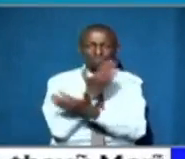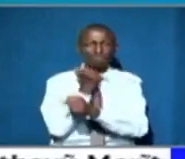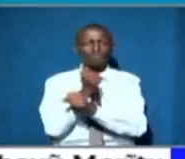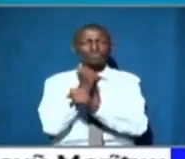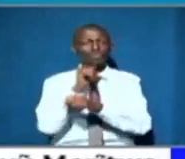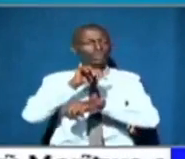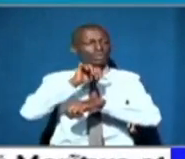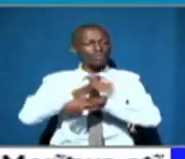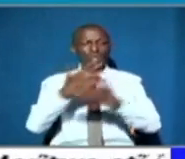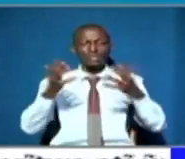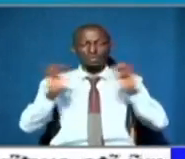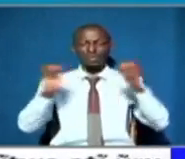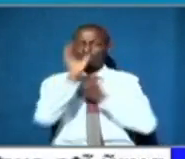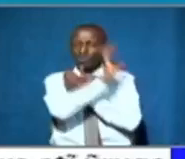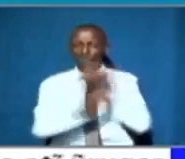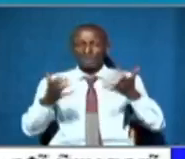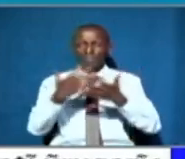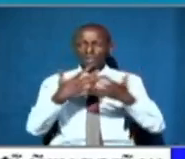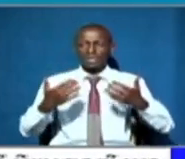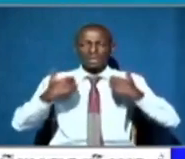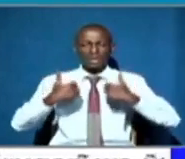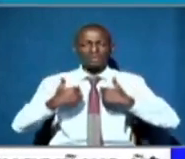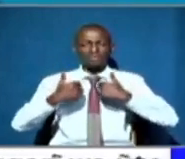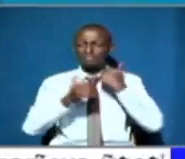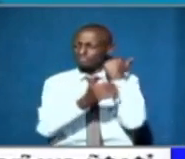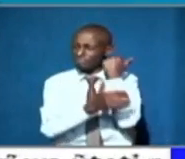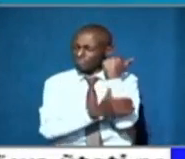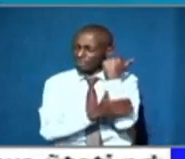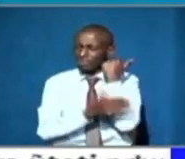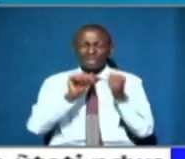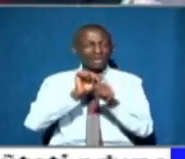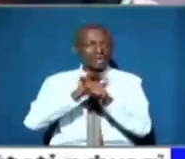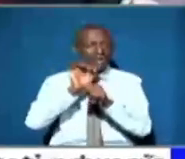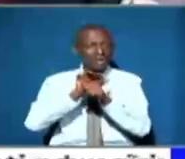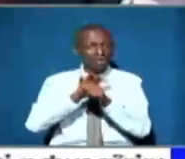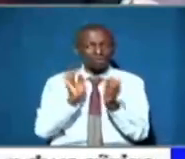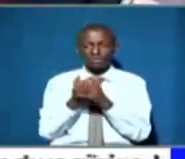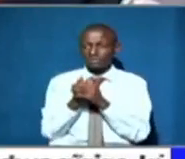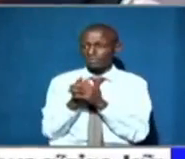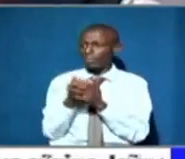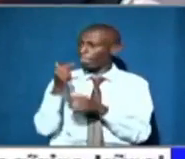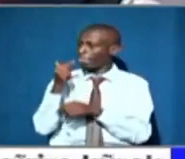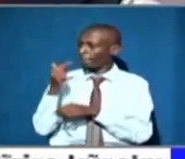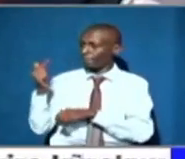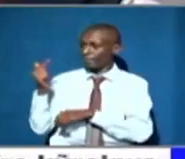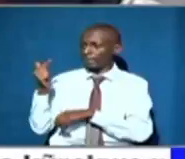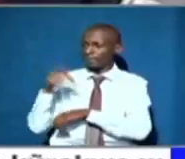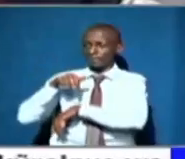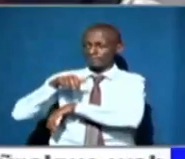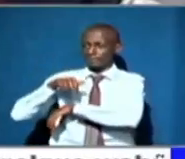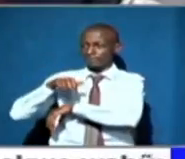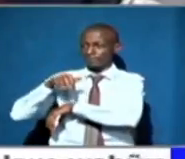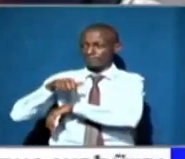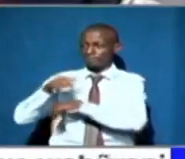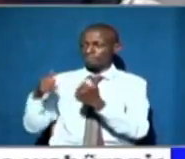dhino, kufururi ui witu. Ni maudu maritumunu. Uruga mwiraguo ati lidia urona kaudu